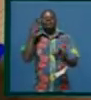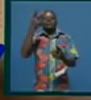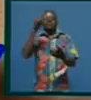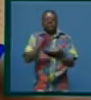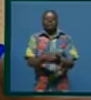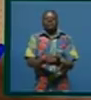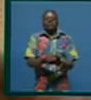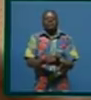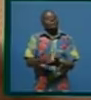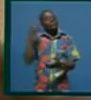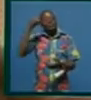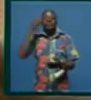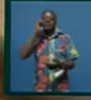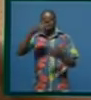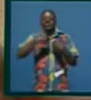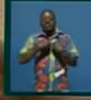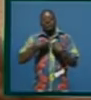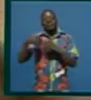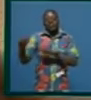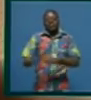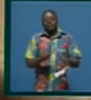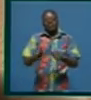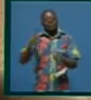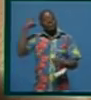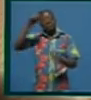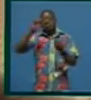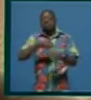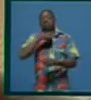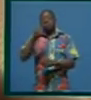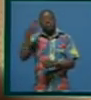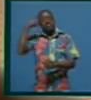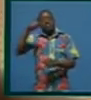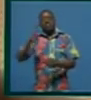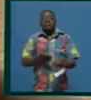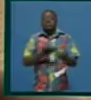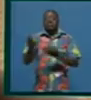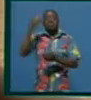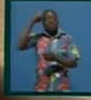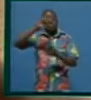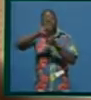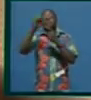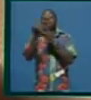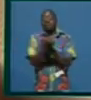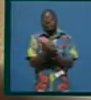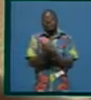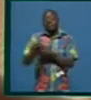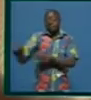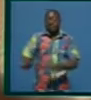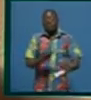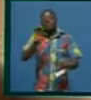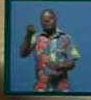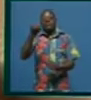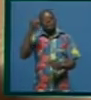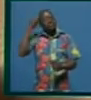elle constitue en tout cas un acte d'incivisme. Et en tant que tel, elle concerne toute la société et chacun doit s'engager. Et s'engager,